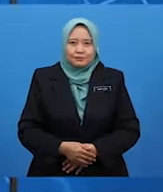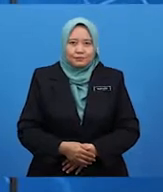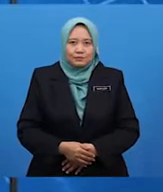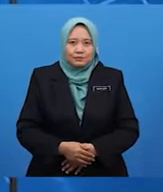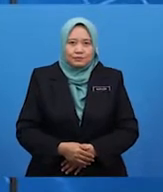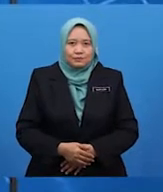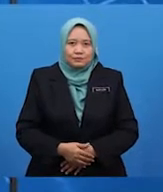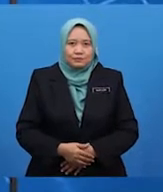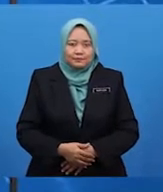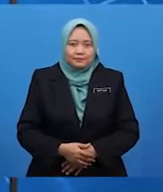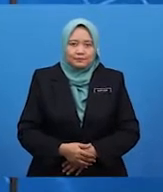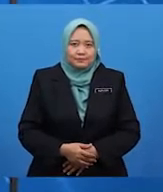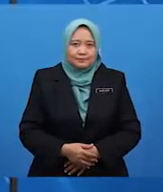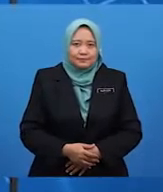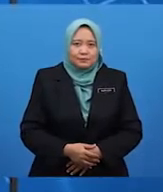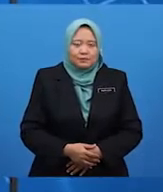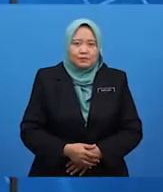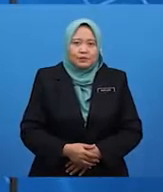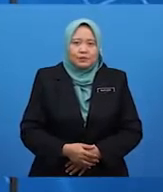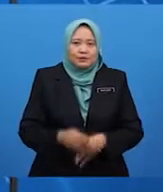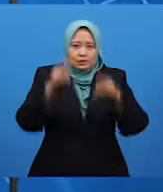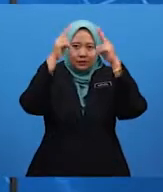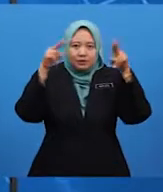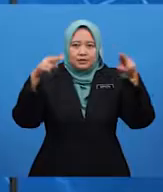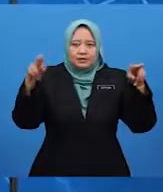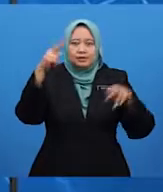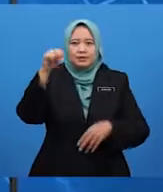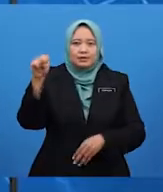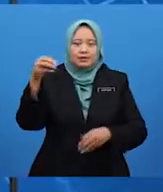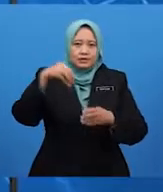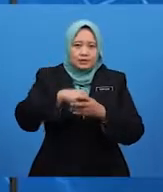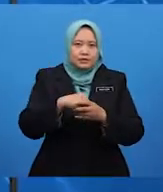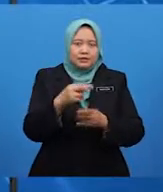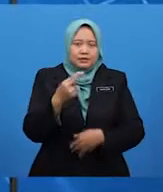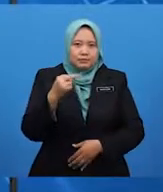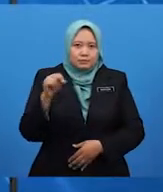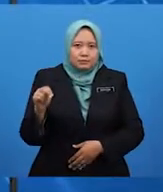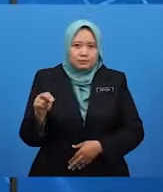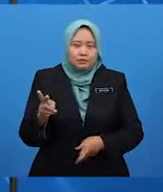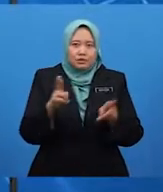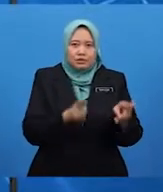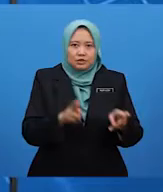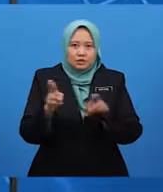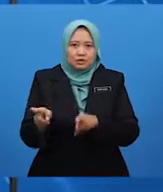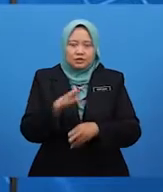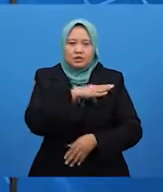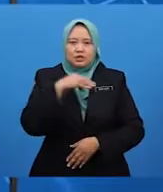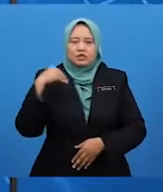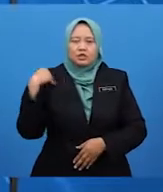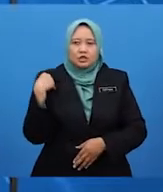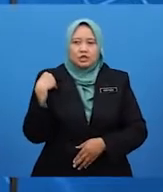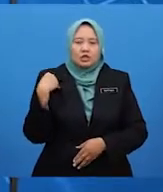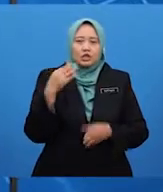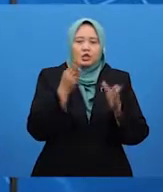Baiklah, hiasan dalaman untuk pengetahuan pelajar merupakan satu perancangan dan penyusunan ruang untuk